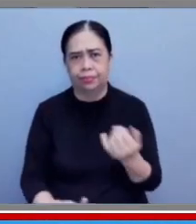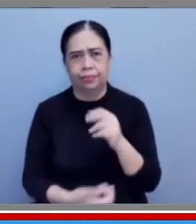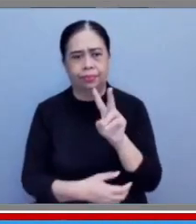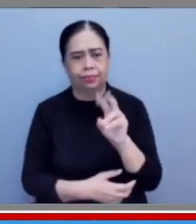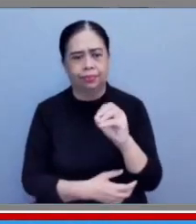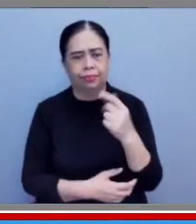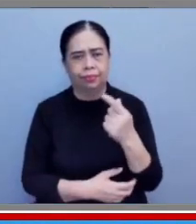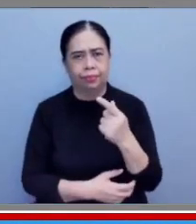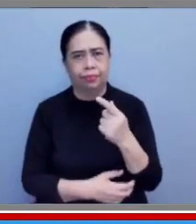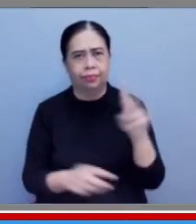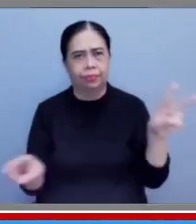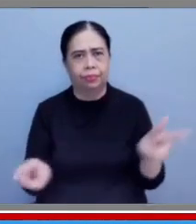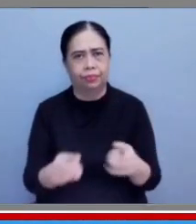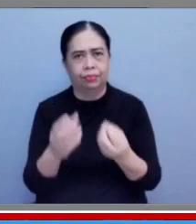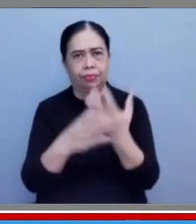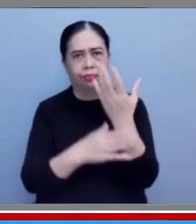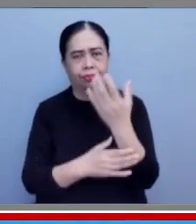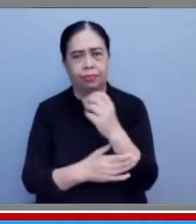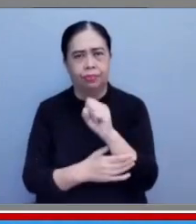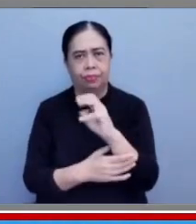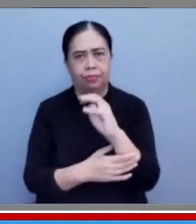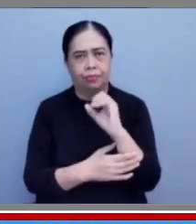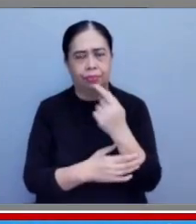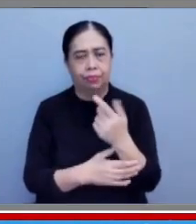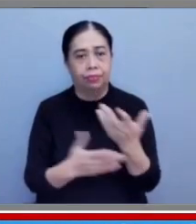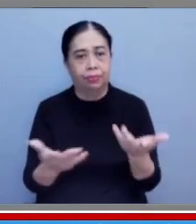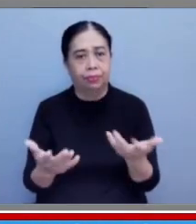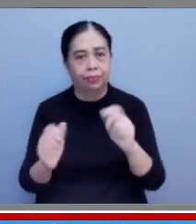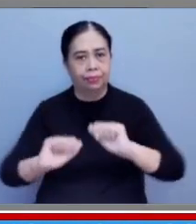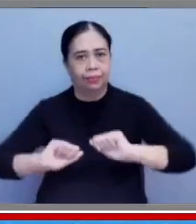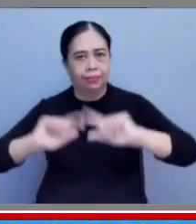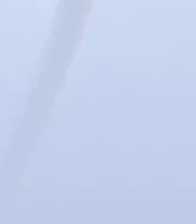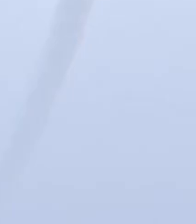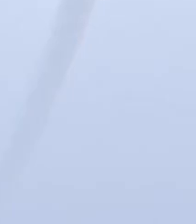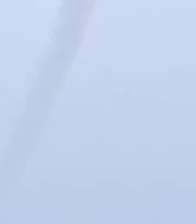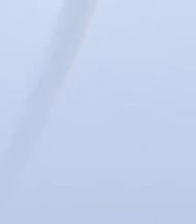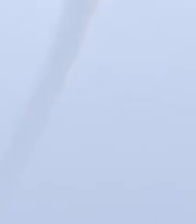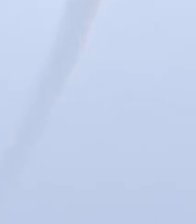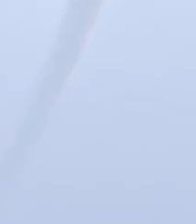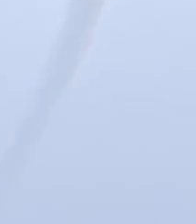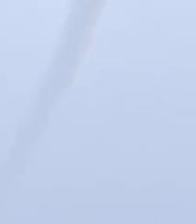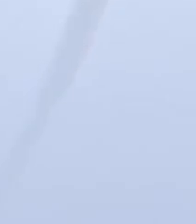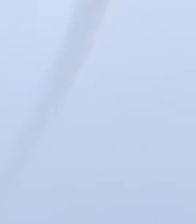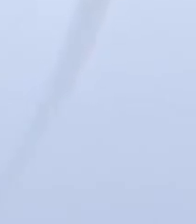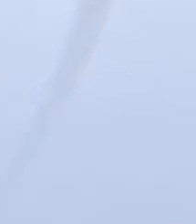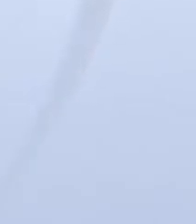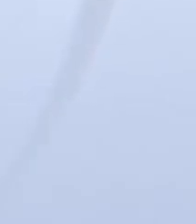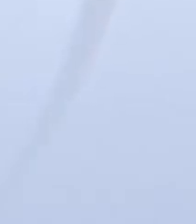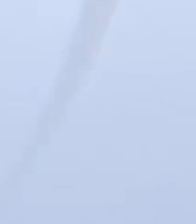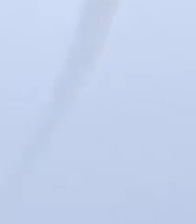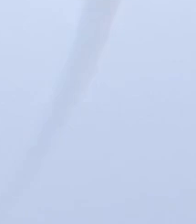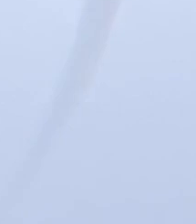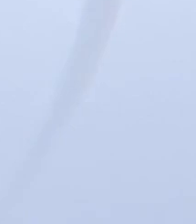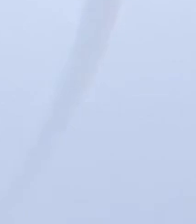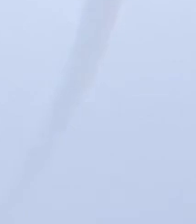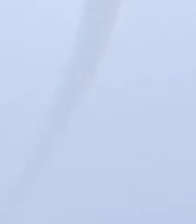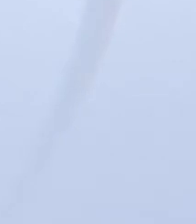Bulkang Taal may balita live Si Denis abante ng GMA Regional TV balitang souther tagalog